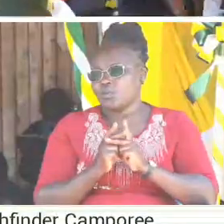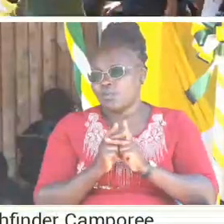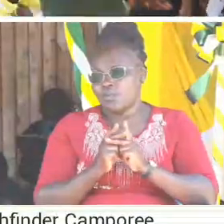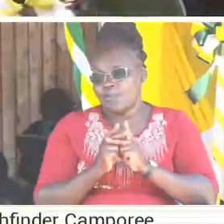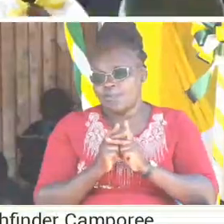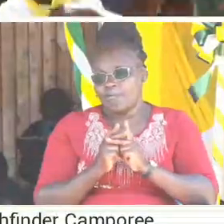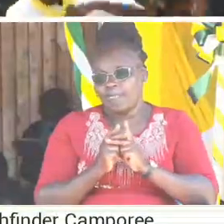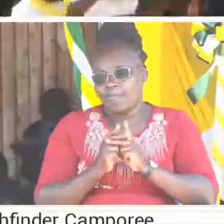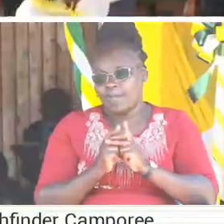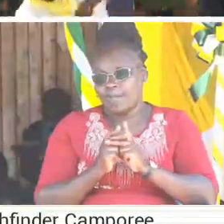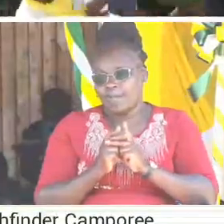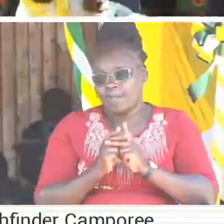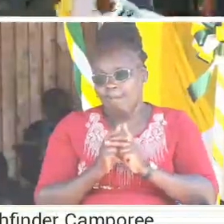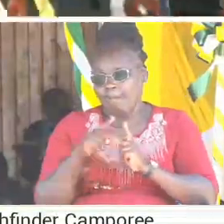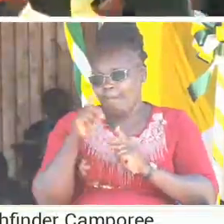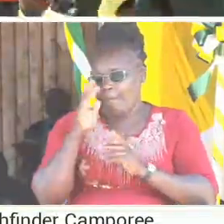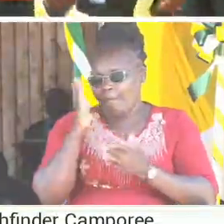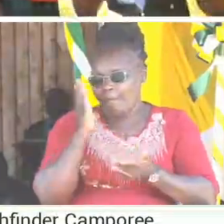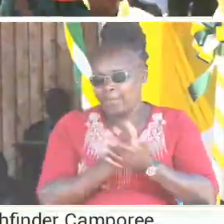utabarikiwa.